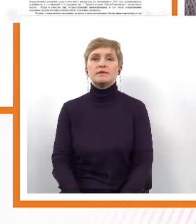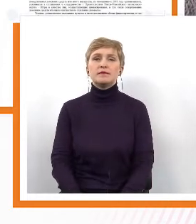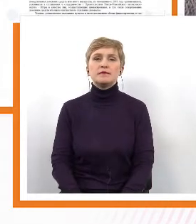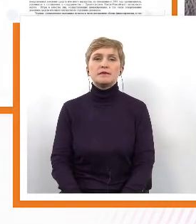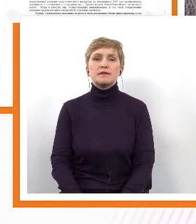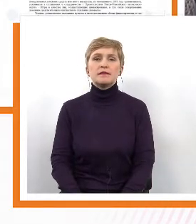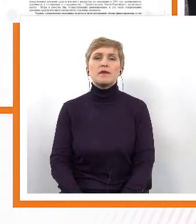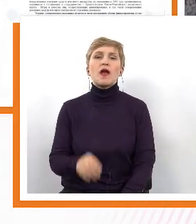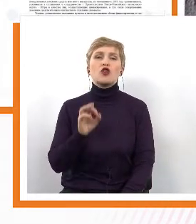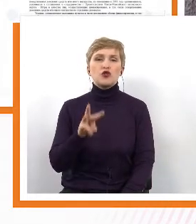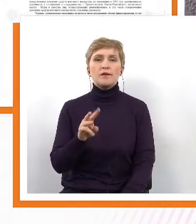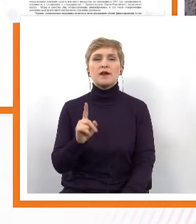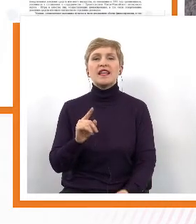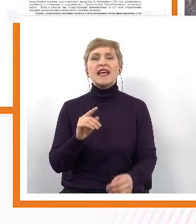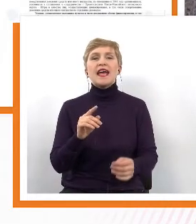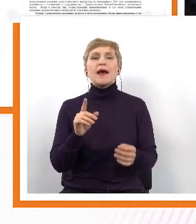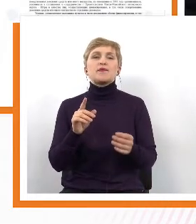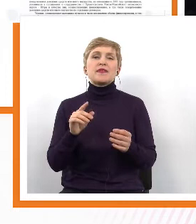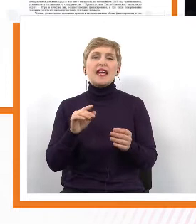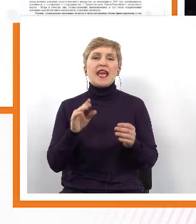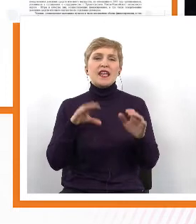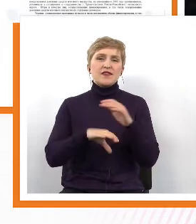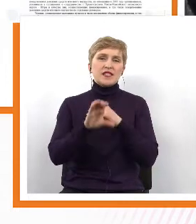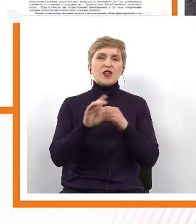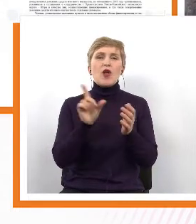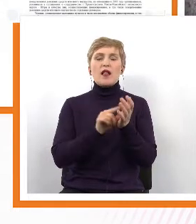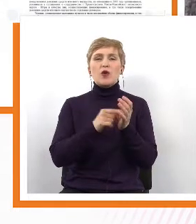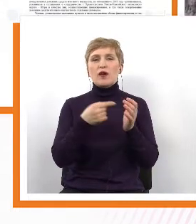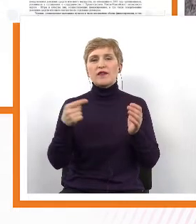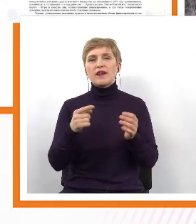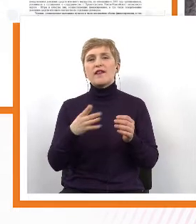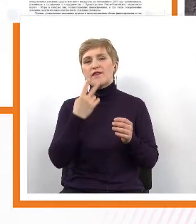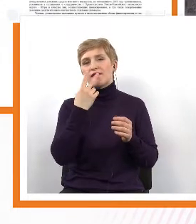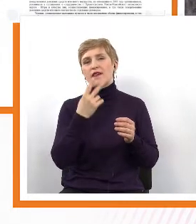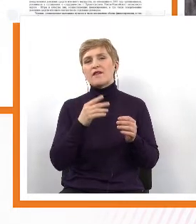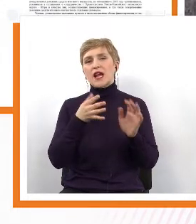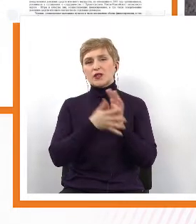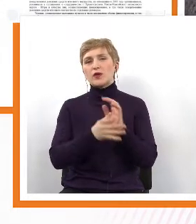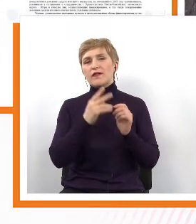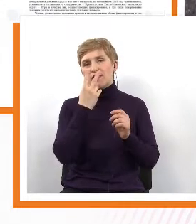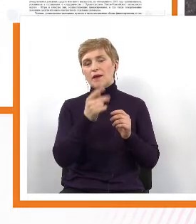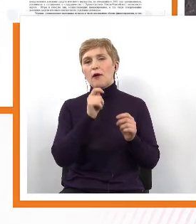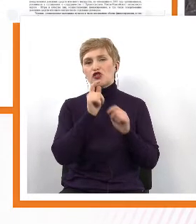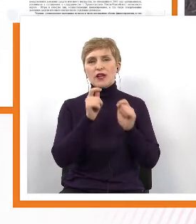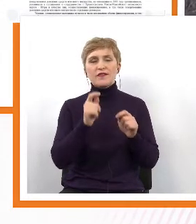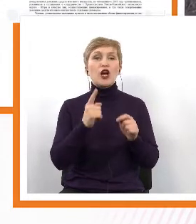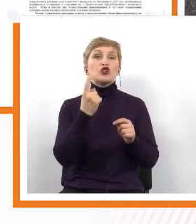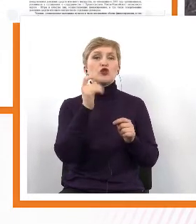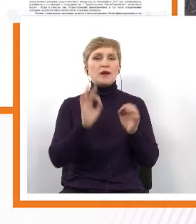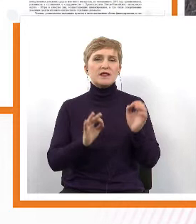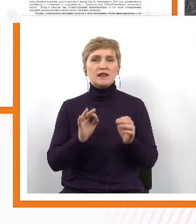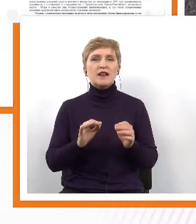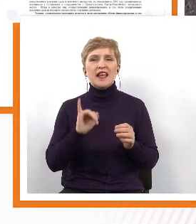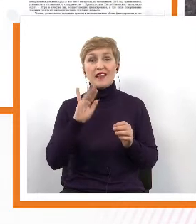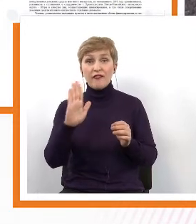о том, что инвестиционный налоговый вычет в размере суммы расходов в виде пожертвований 100%. То есть вы получаете ИНВ 100%. То есть